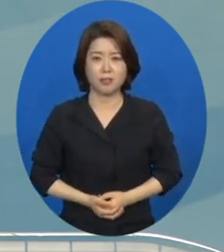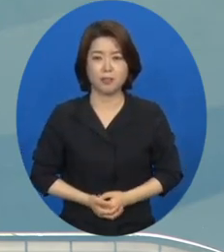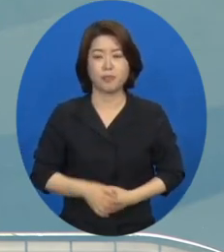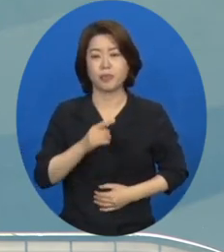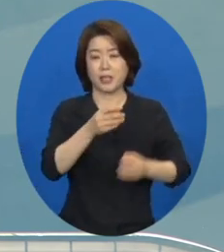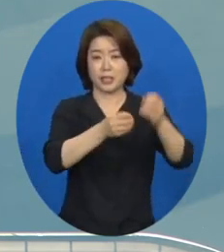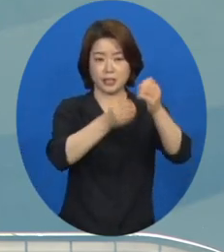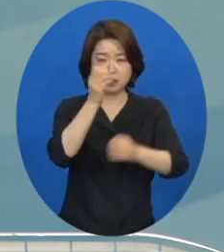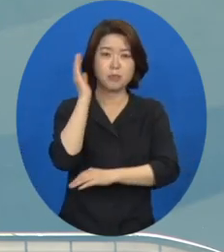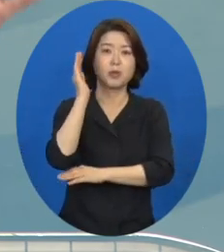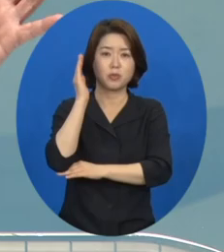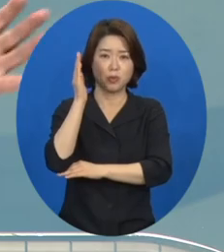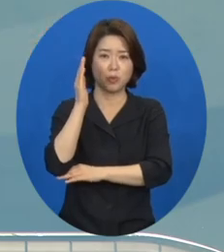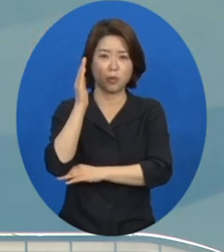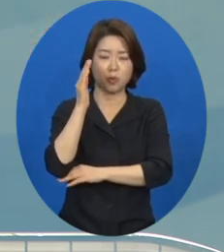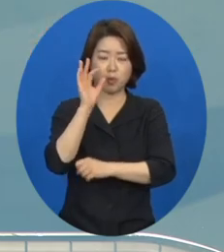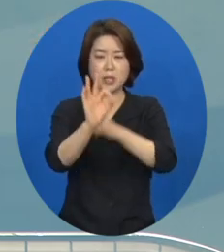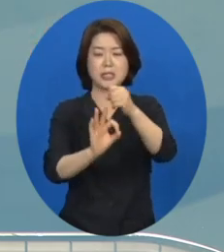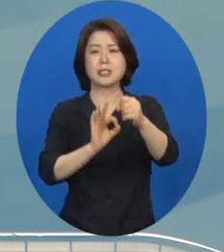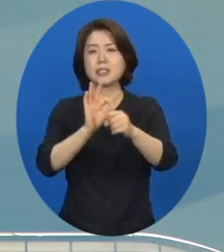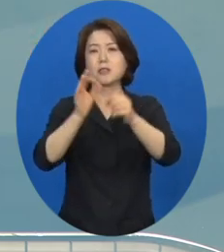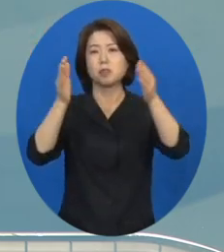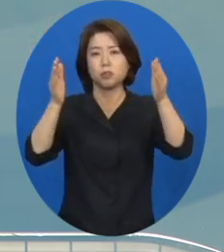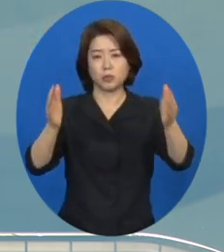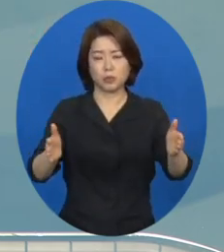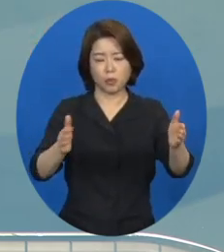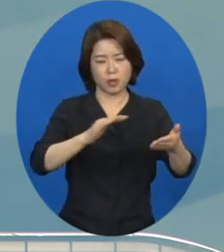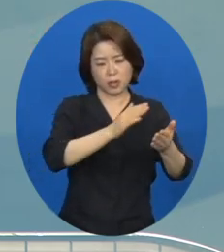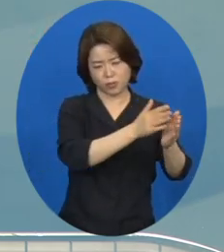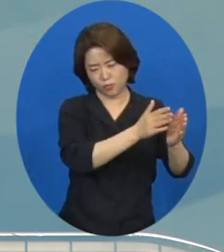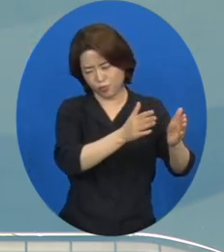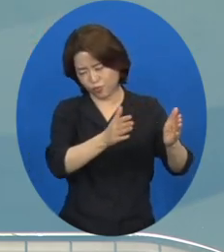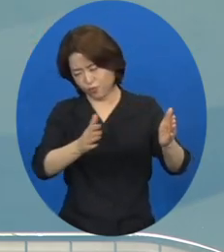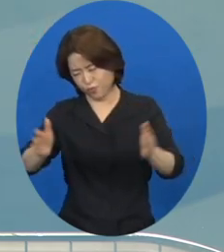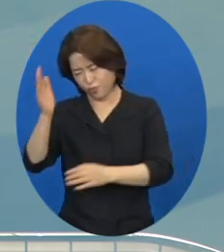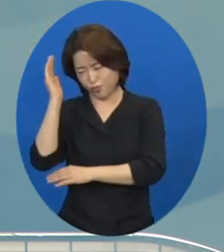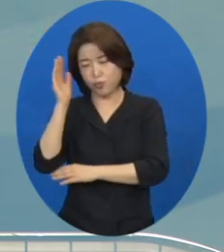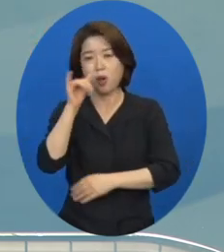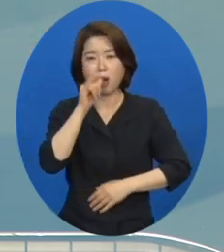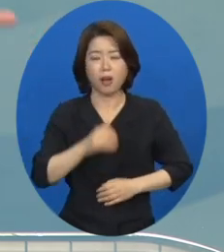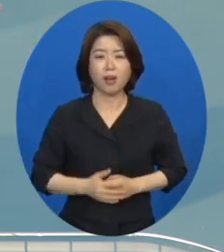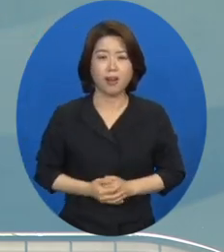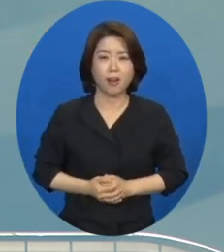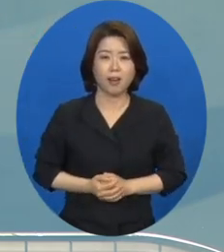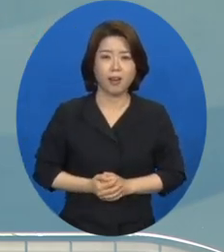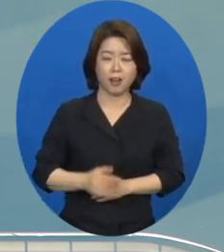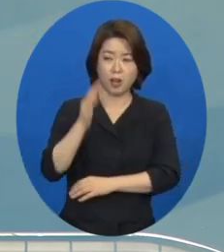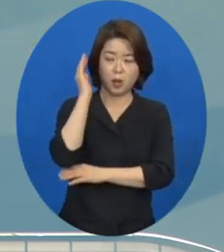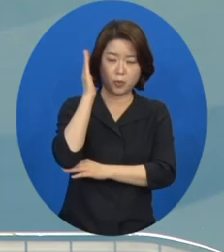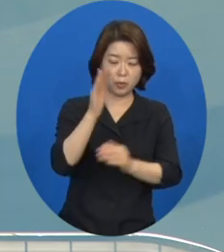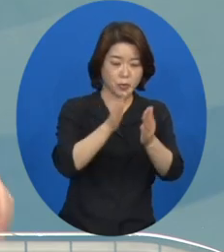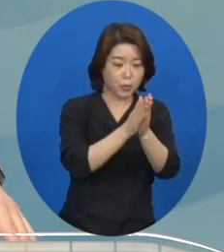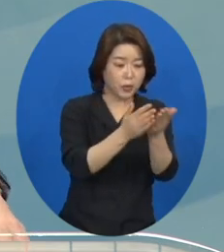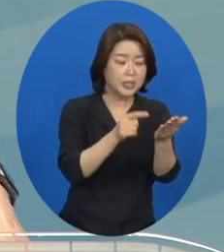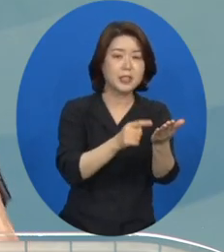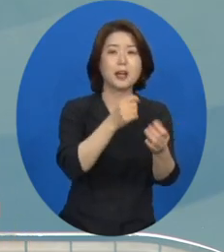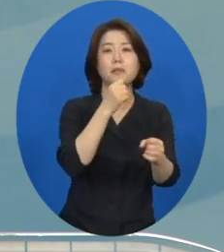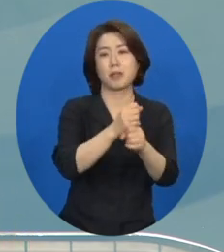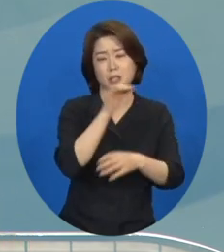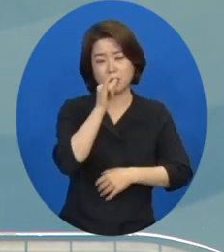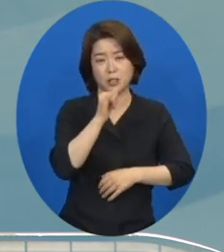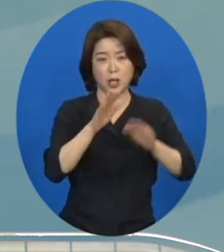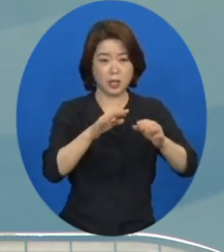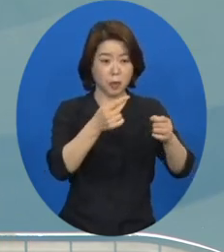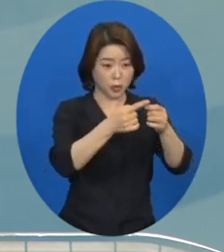그 시편 설교를 10여 년에 걸쳐서 했습니다. 그리고 설교집이 나오기 시작을 했는데 이번에 두